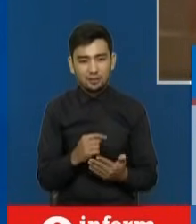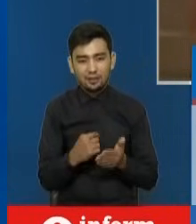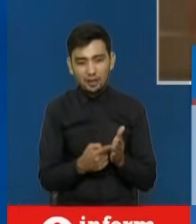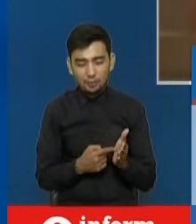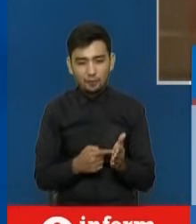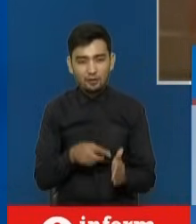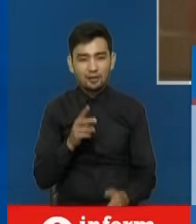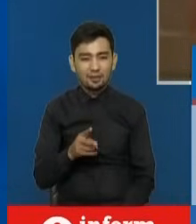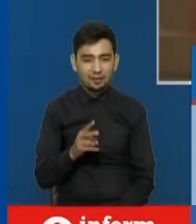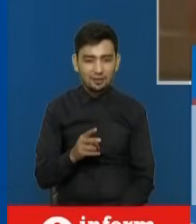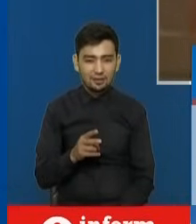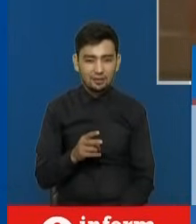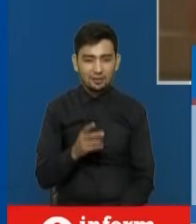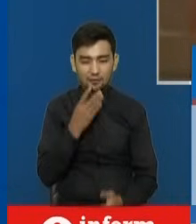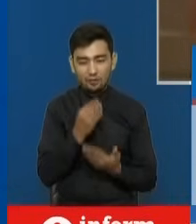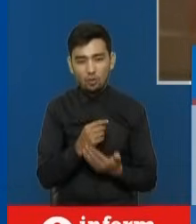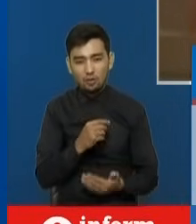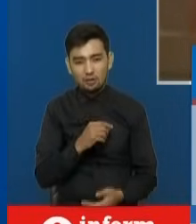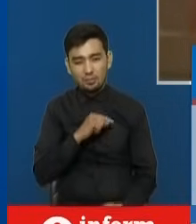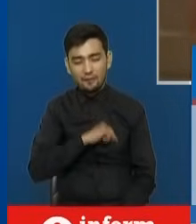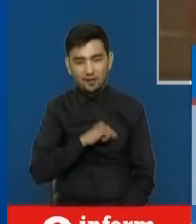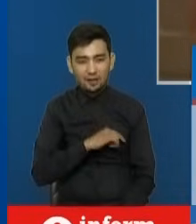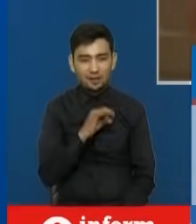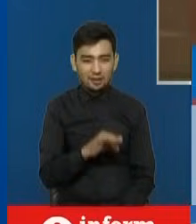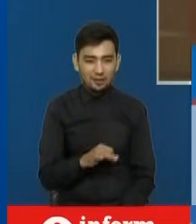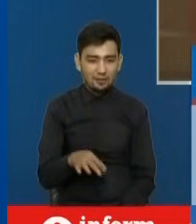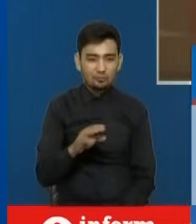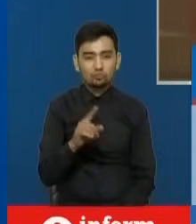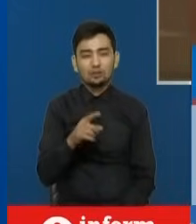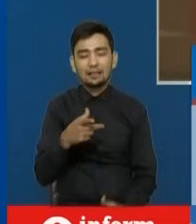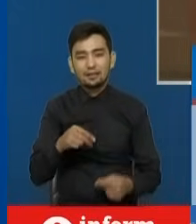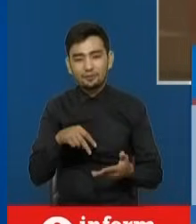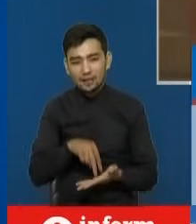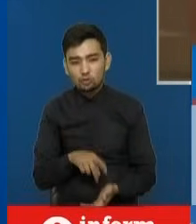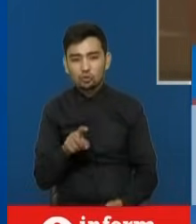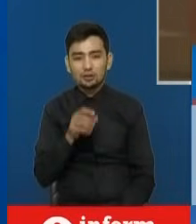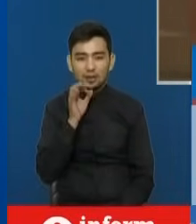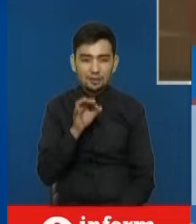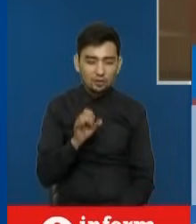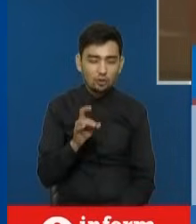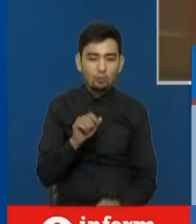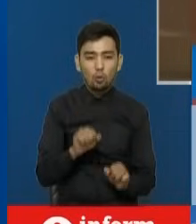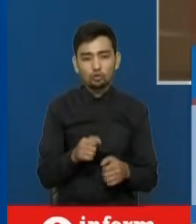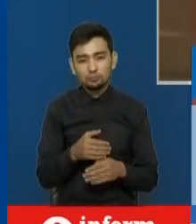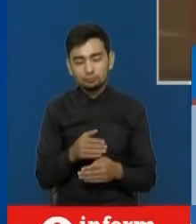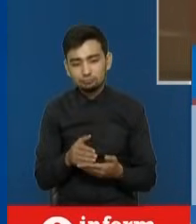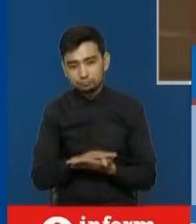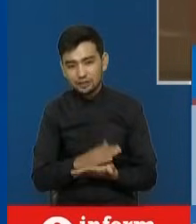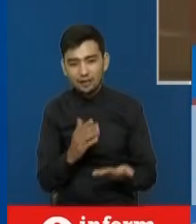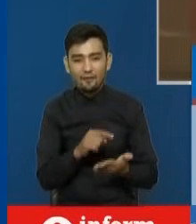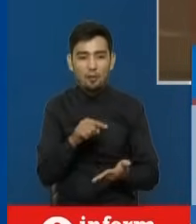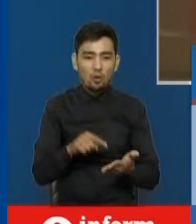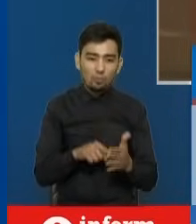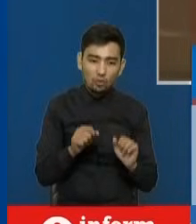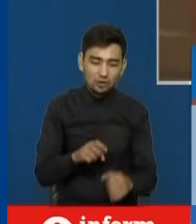требования к своему поведению, то есть где встать, что сказать, можно ли перебить, можно ли задать вопрос. В